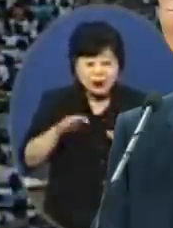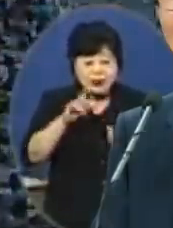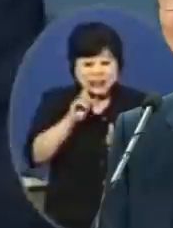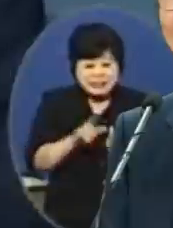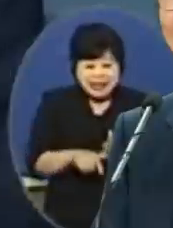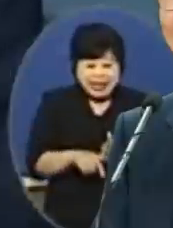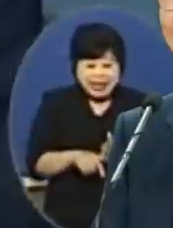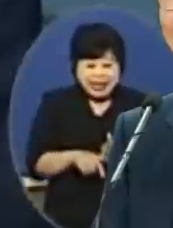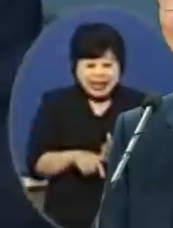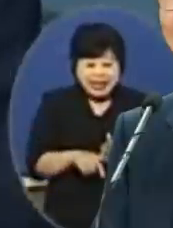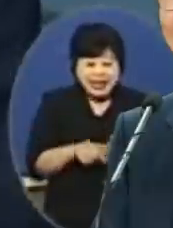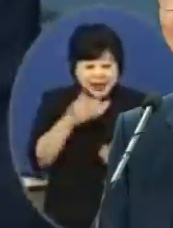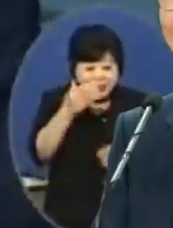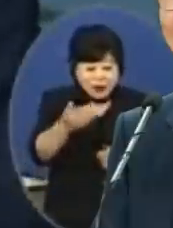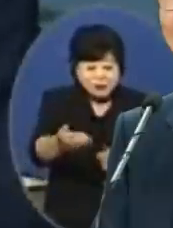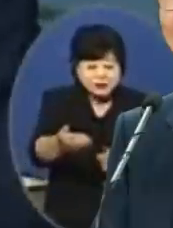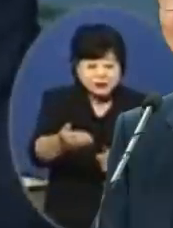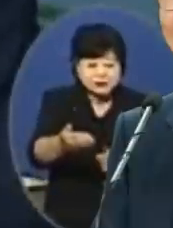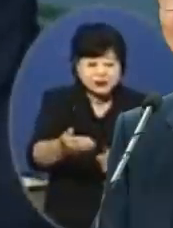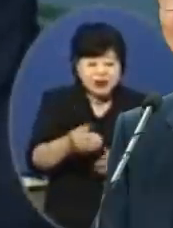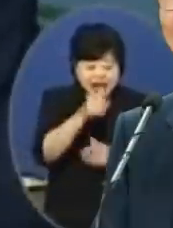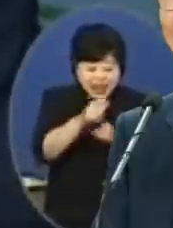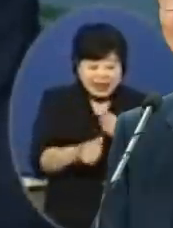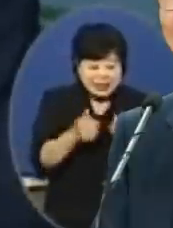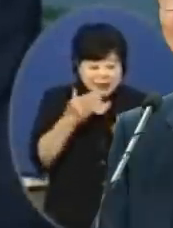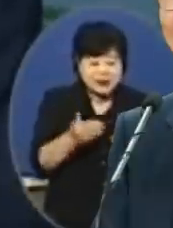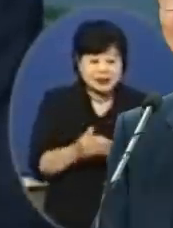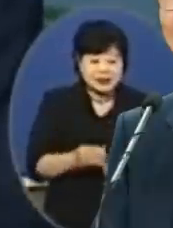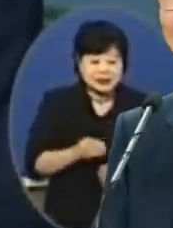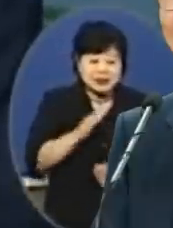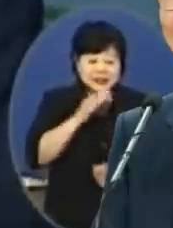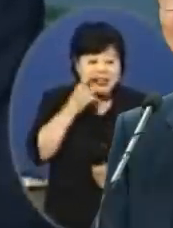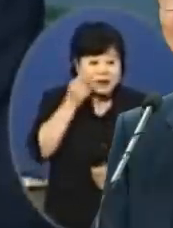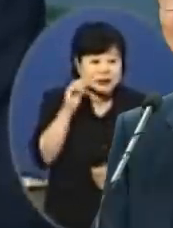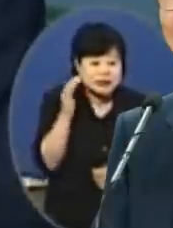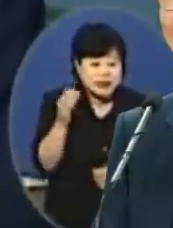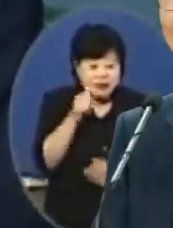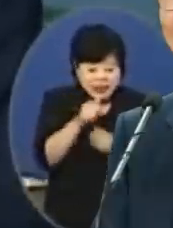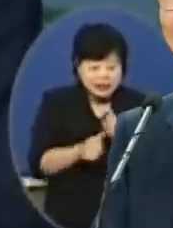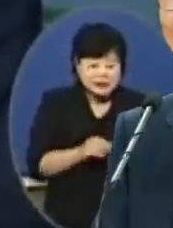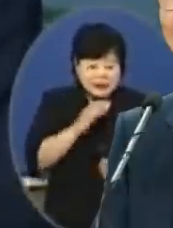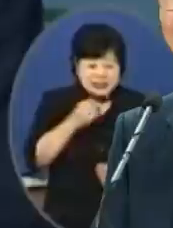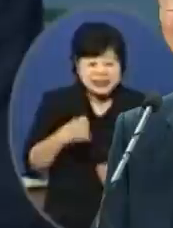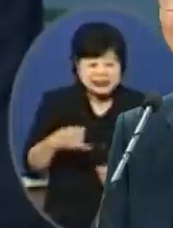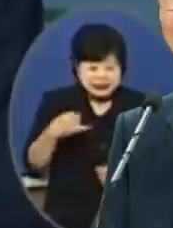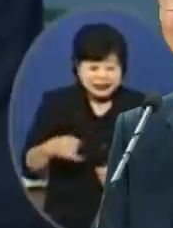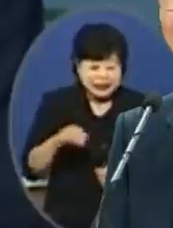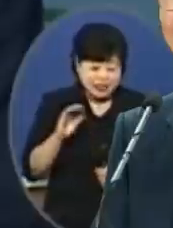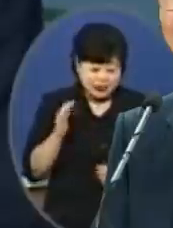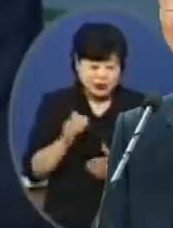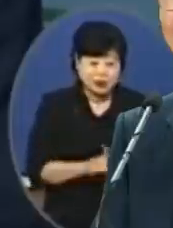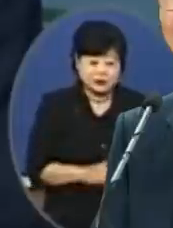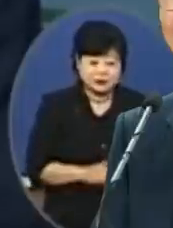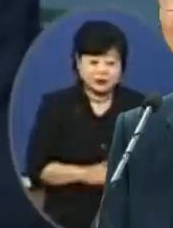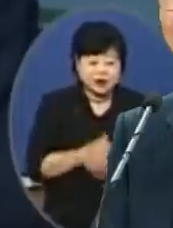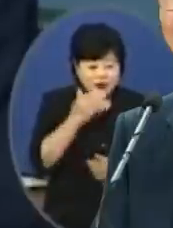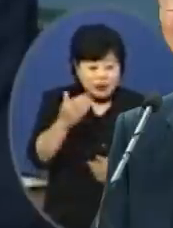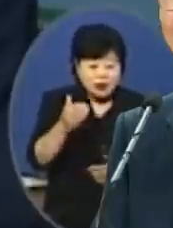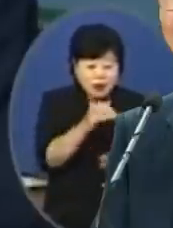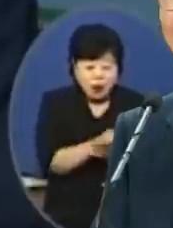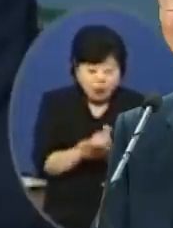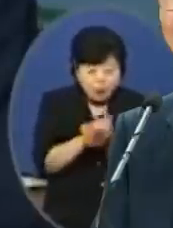시간에 여러분은 하나님이 친아버지가 되시고 하나님의 친자식이 되시고